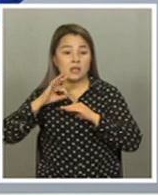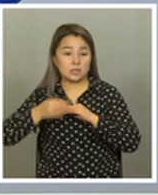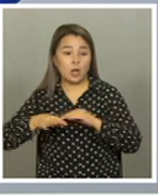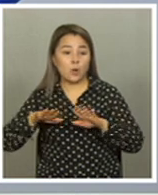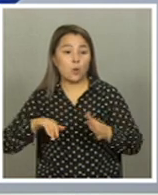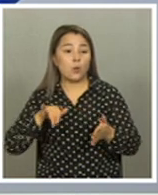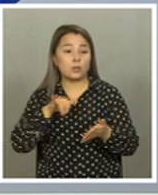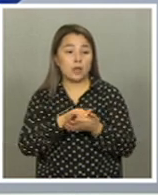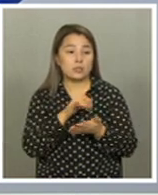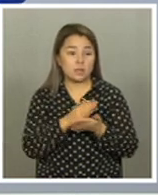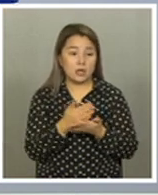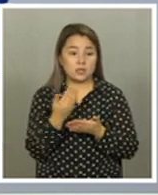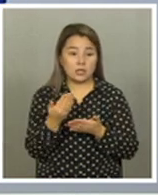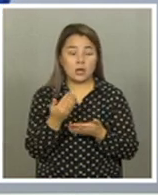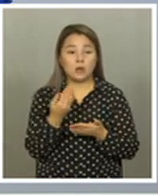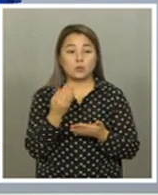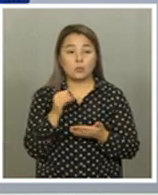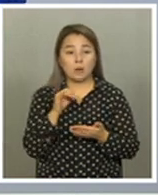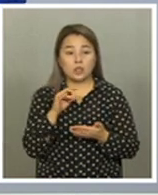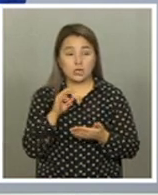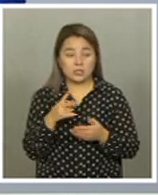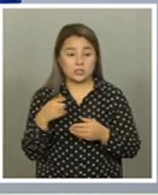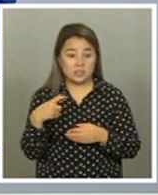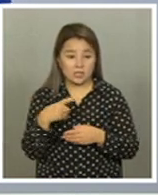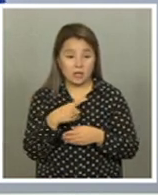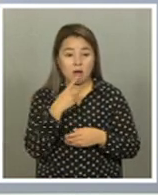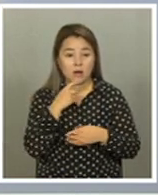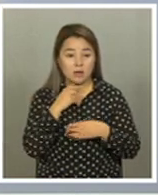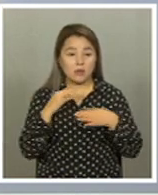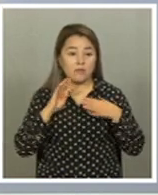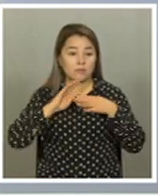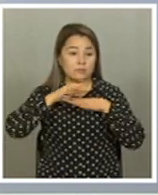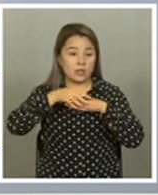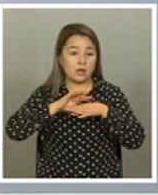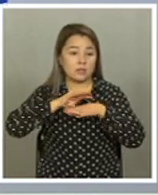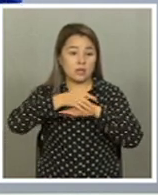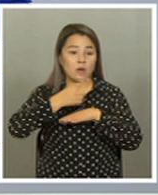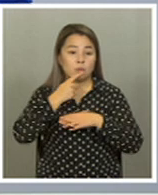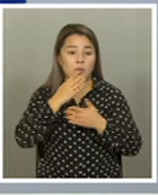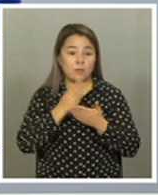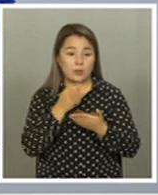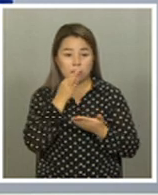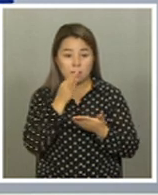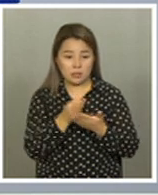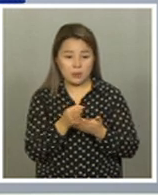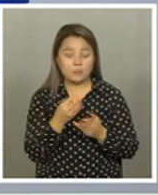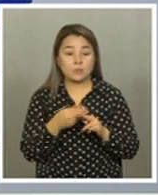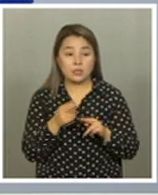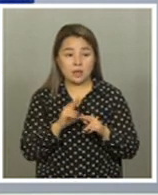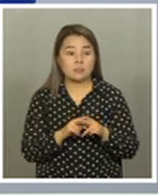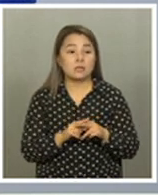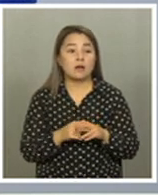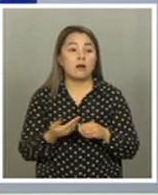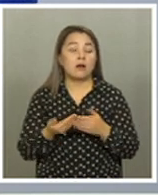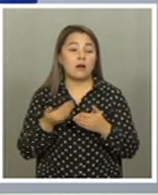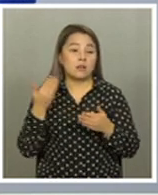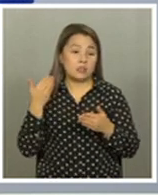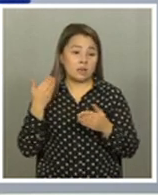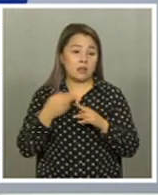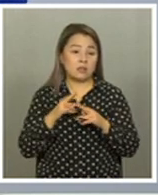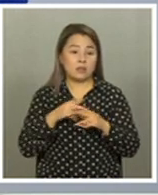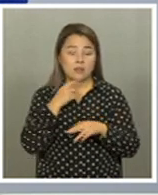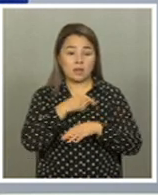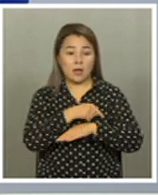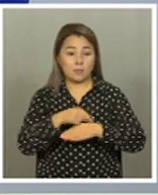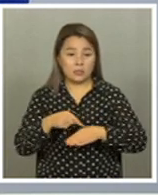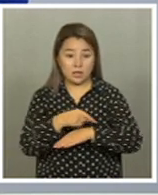ол шұбалшаңның қан тарату жүйесі. Мұндағы артқы қан арқа қан тамырлары болса,